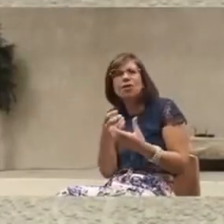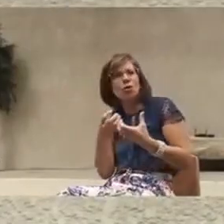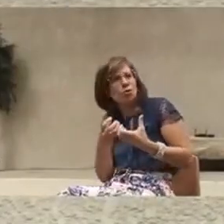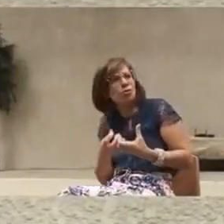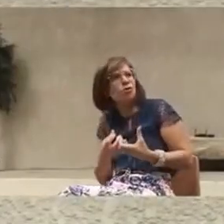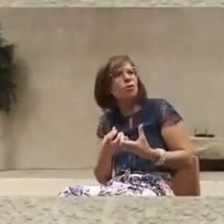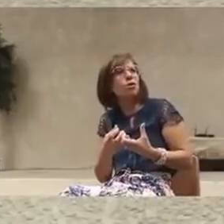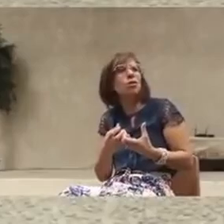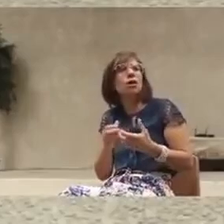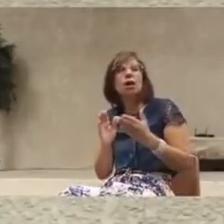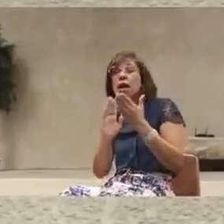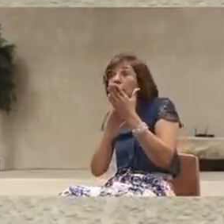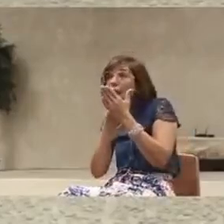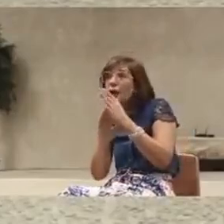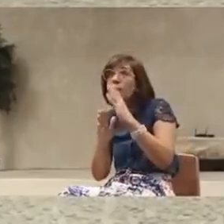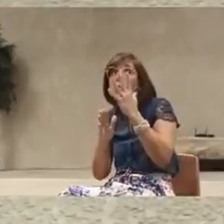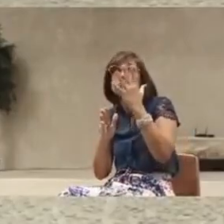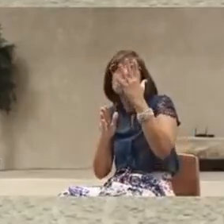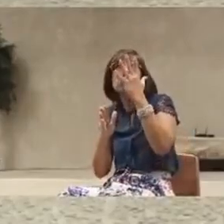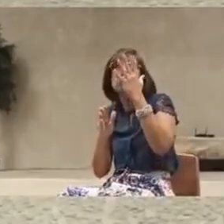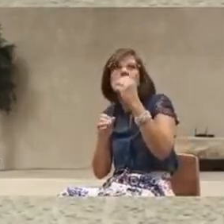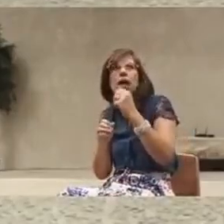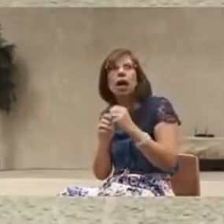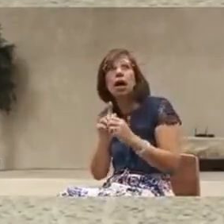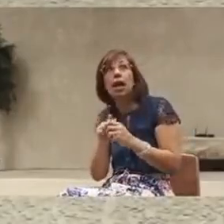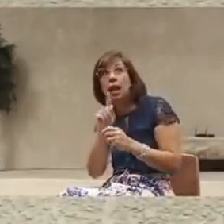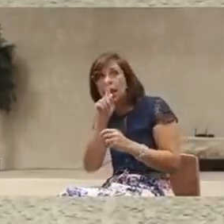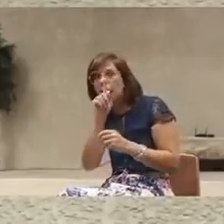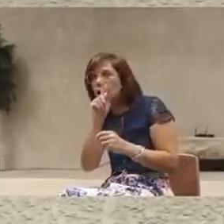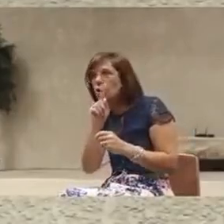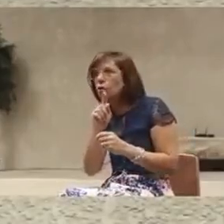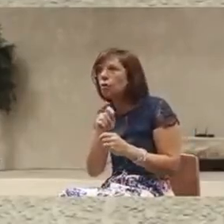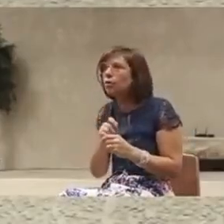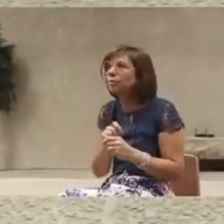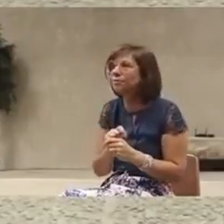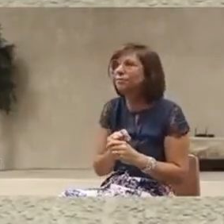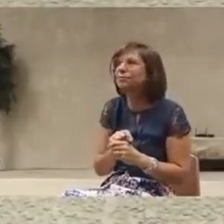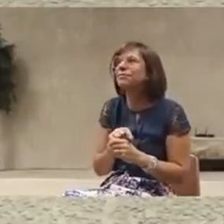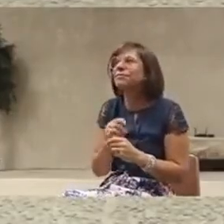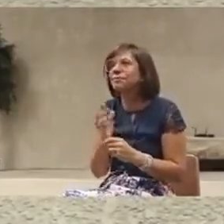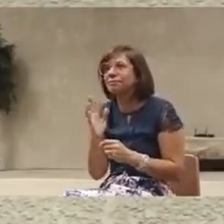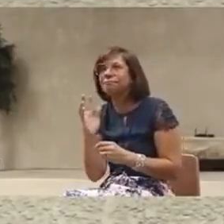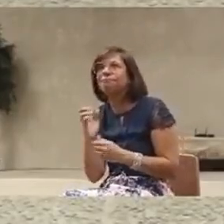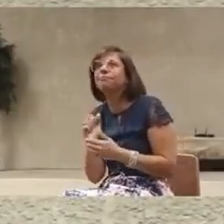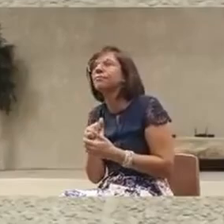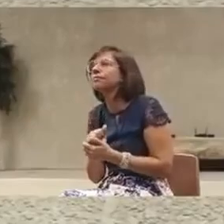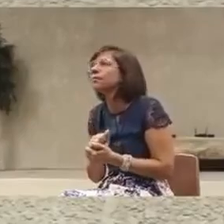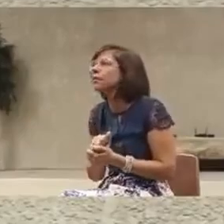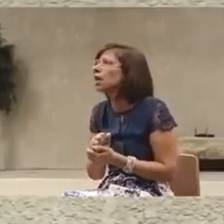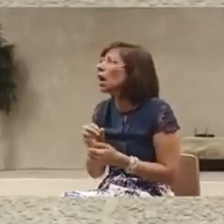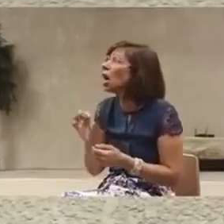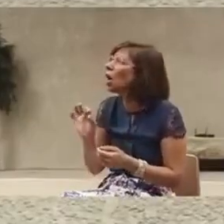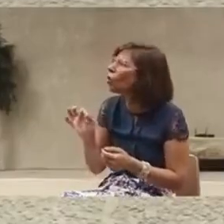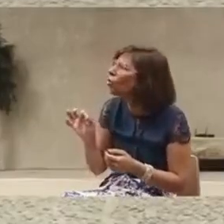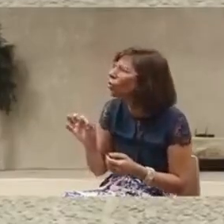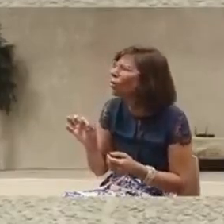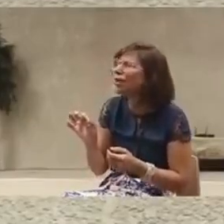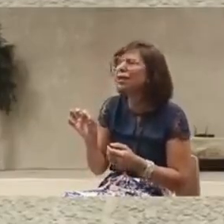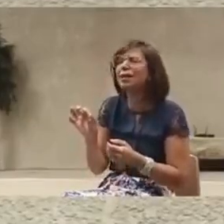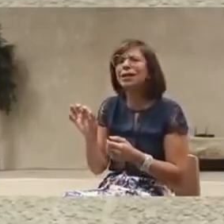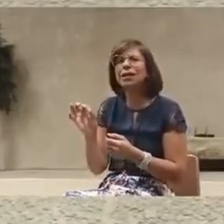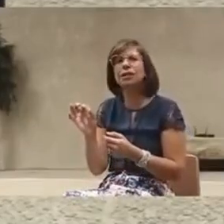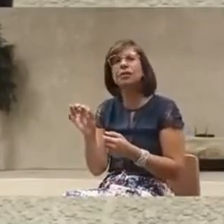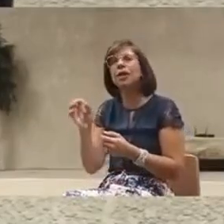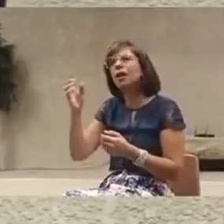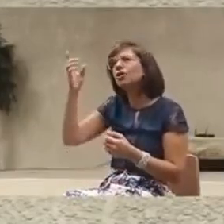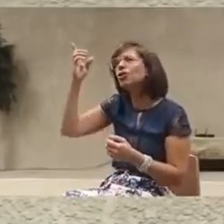lui. Oui, est-ce qu'il y a, je vois une main qui se lève. Est-ce qu'il y a d'autres mains qui veulent se lever? C'est un acte de foi, ce n'est pas pour moi que vous le faites.